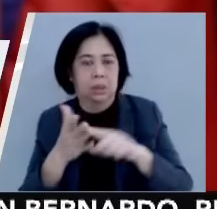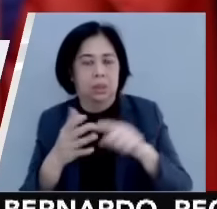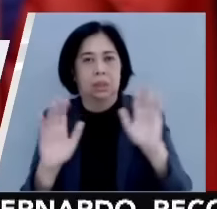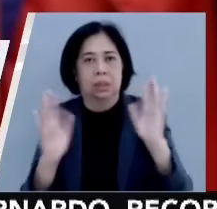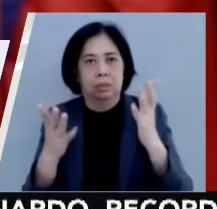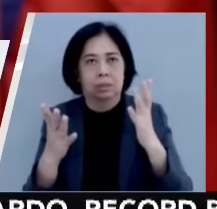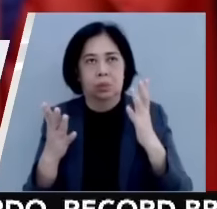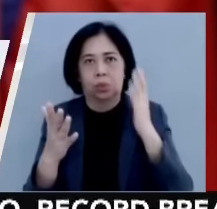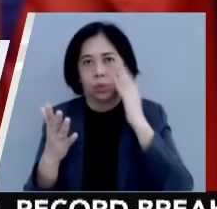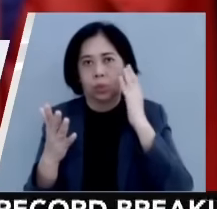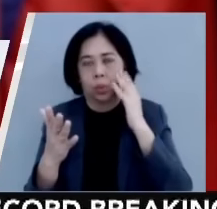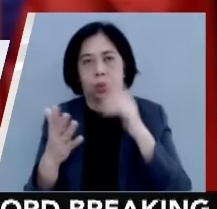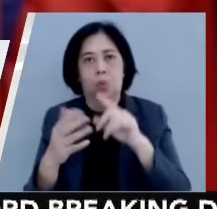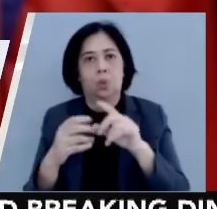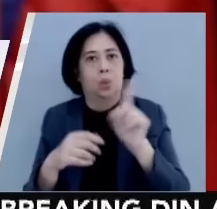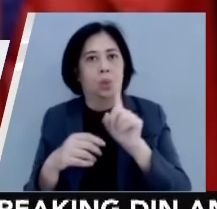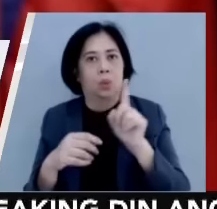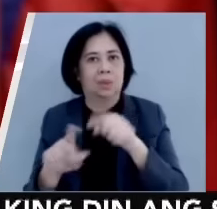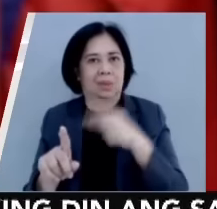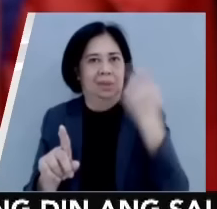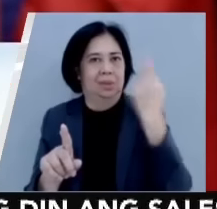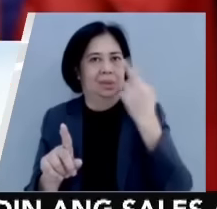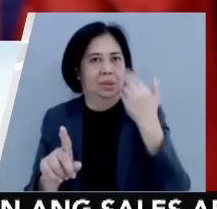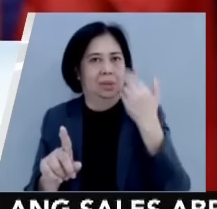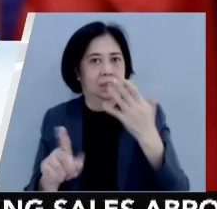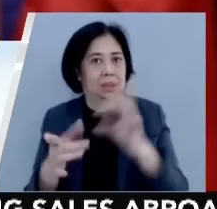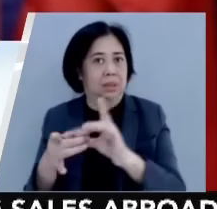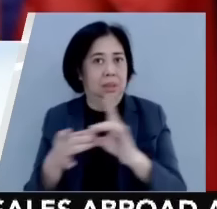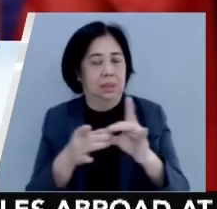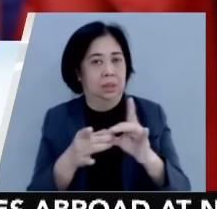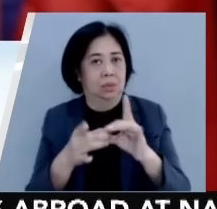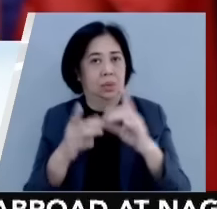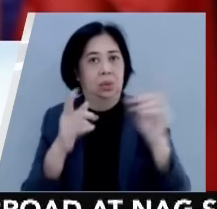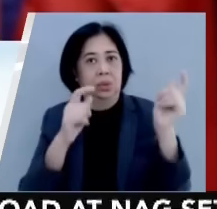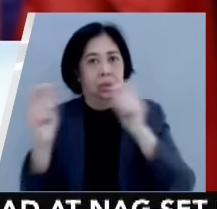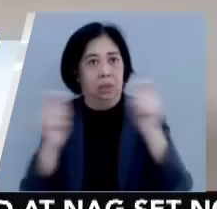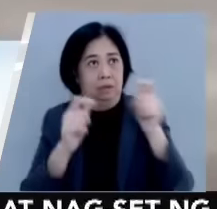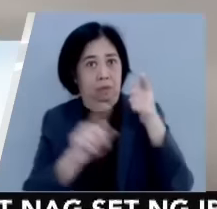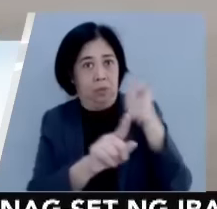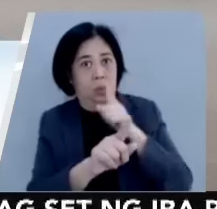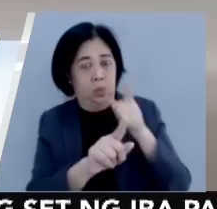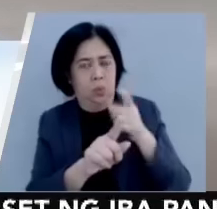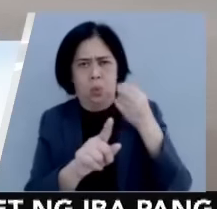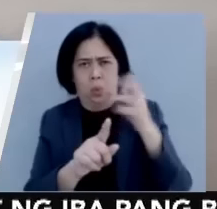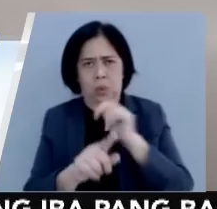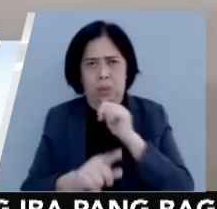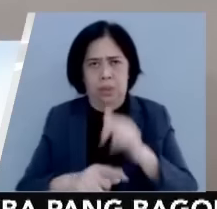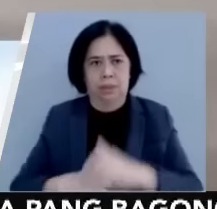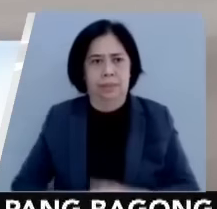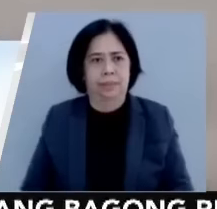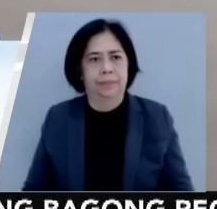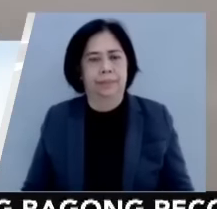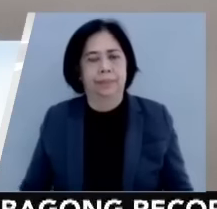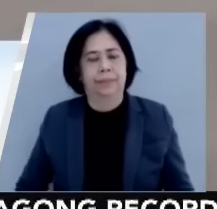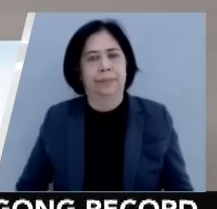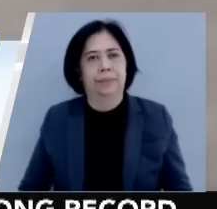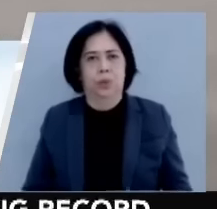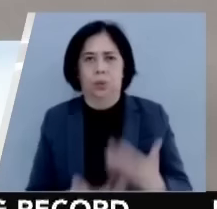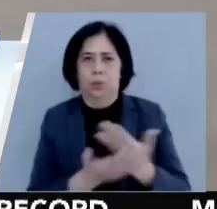kung ang casualty ay related dun sa tropical cyclone o hindi. Unusual o